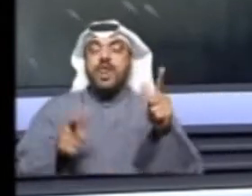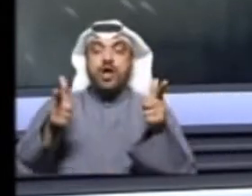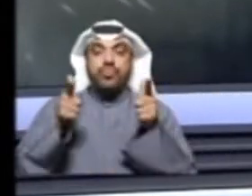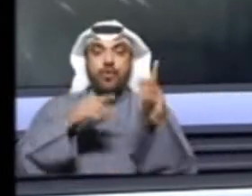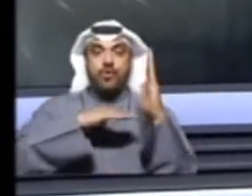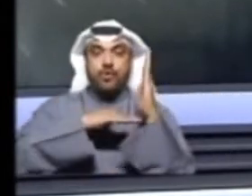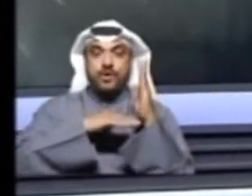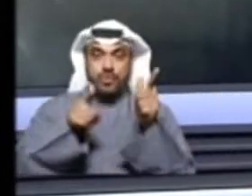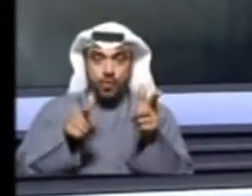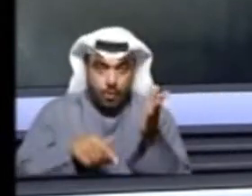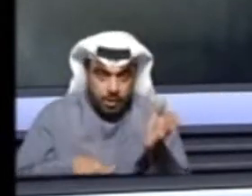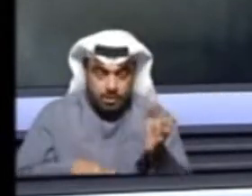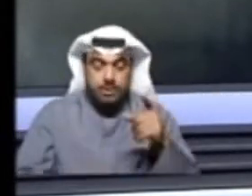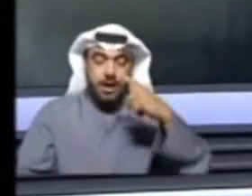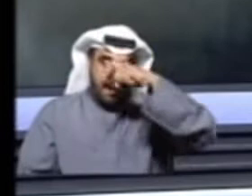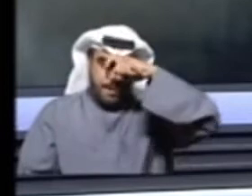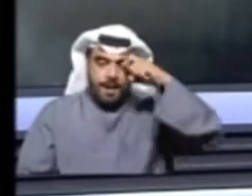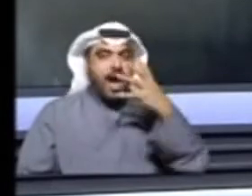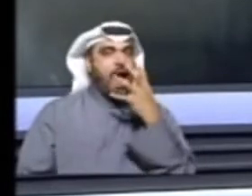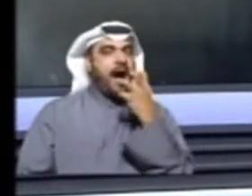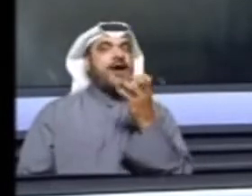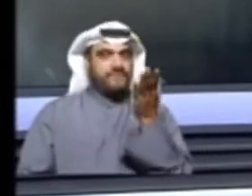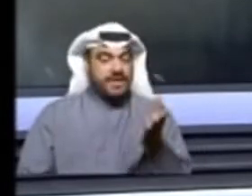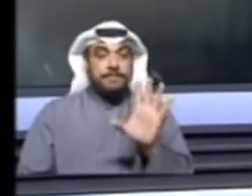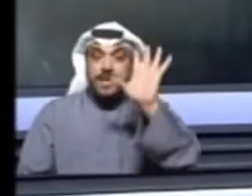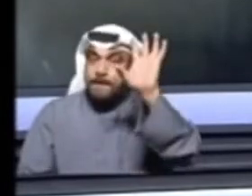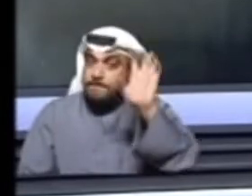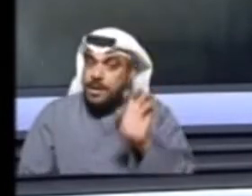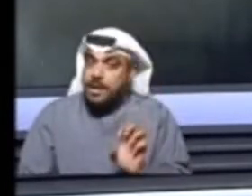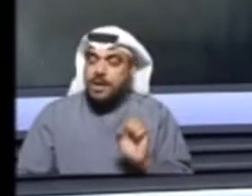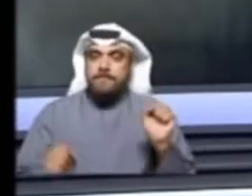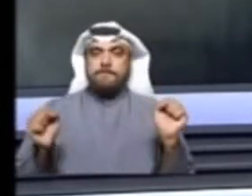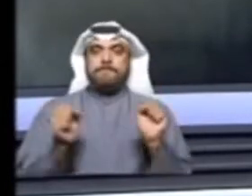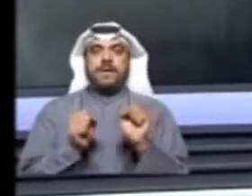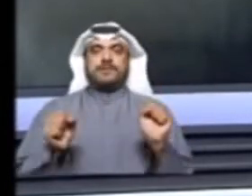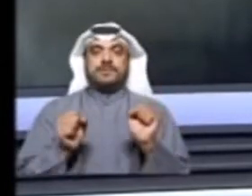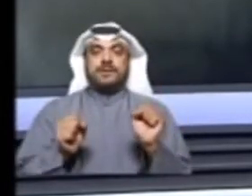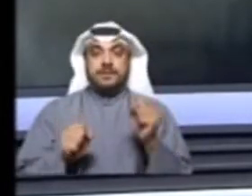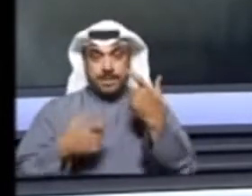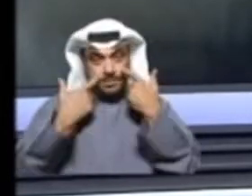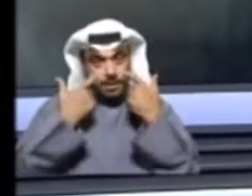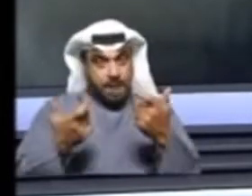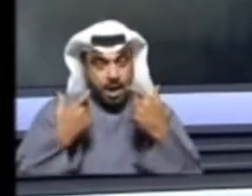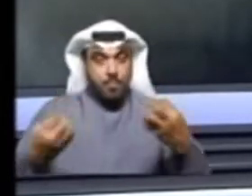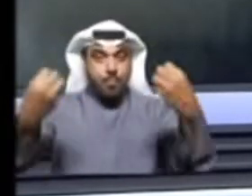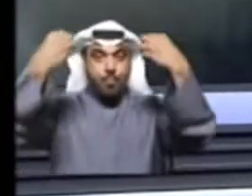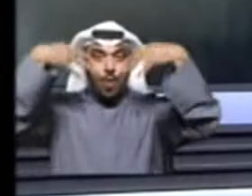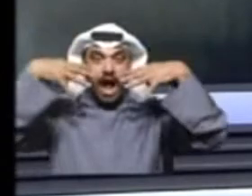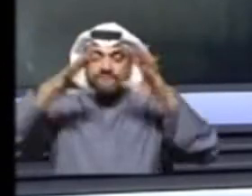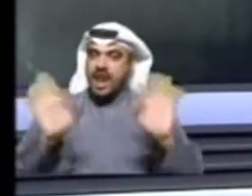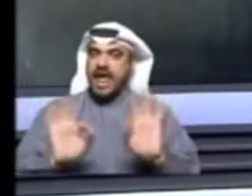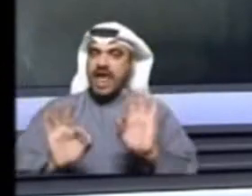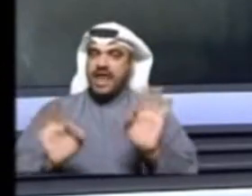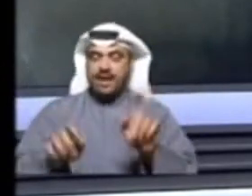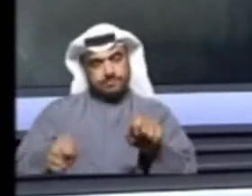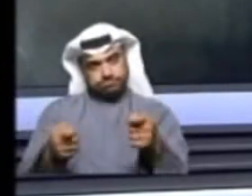الهوائية. الرياح راح تكون جنوبية إلى جنوبية شرقية خفيفة السرعة، تتراوح سرعتها من 5 إلى 15 كيلومتر في الساعة. في بعض السحب